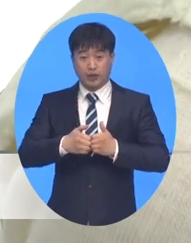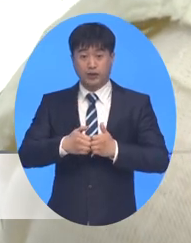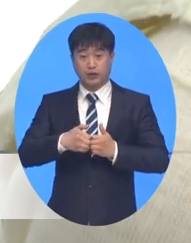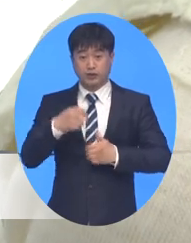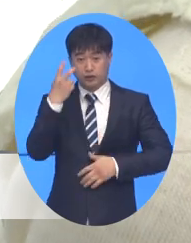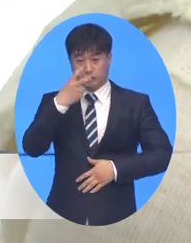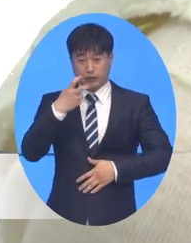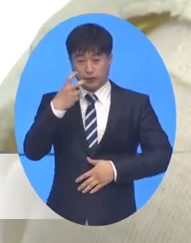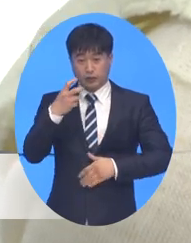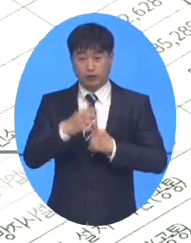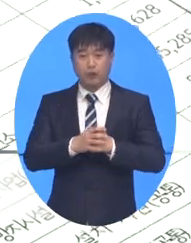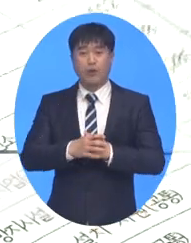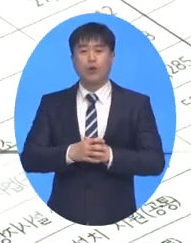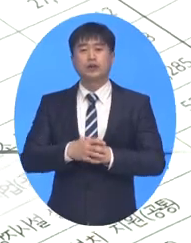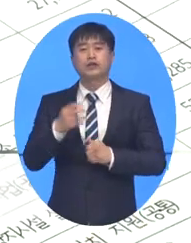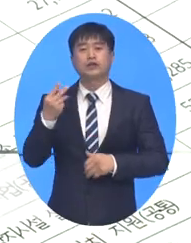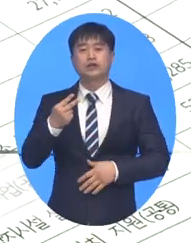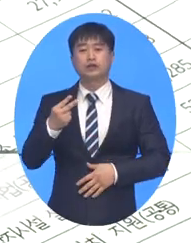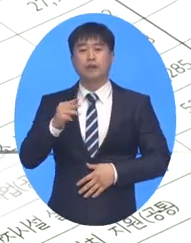사업 2898억원